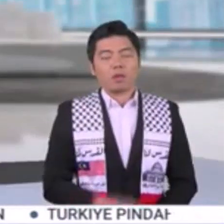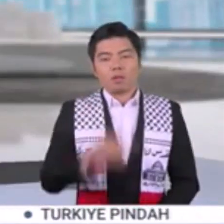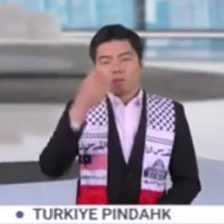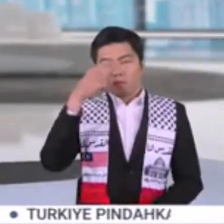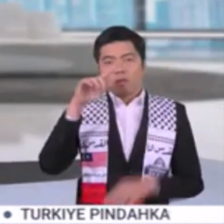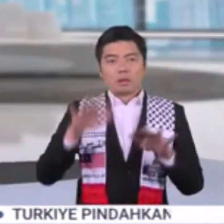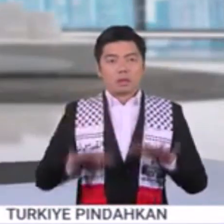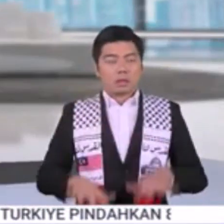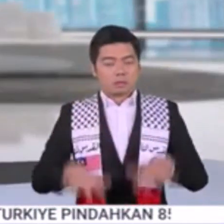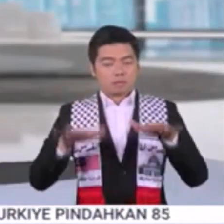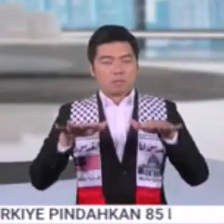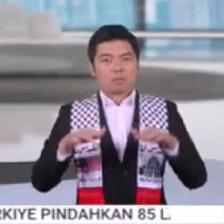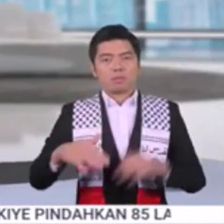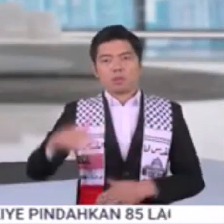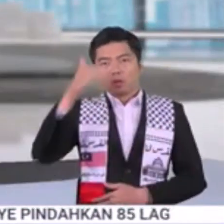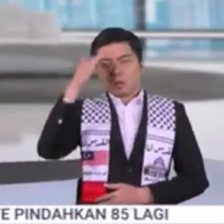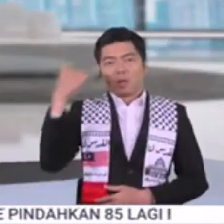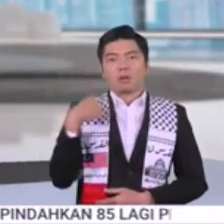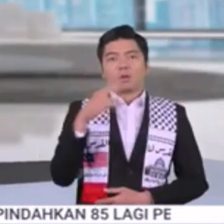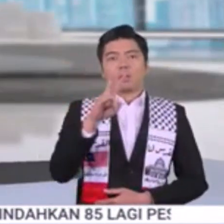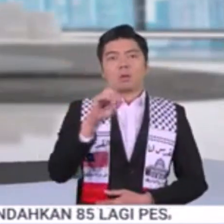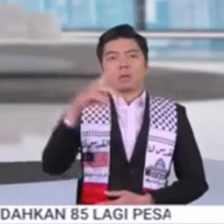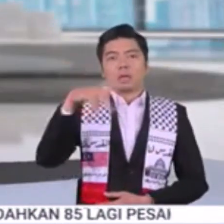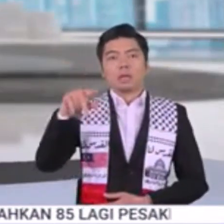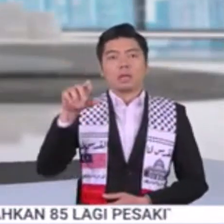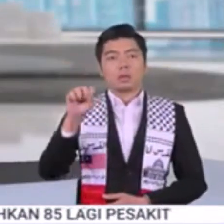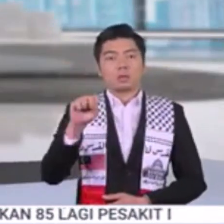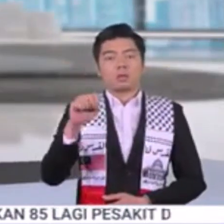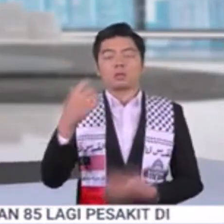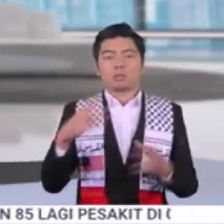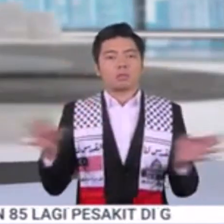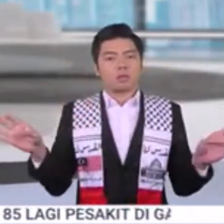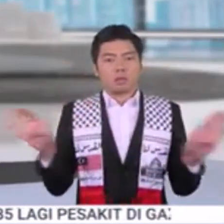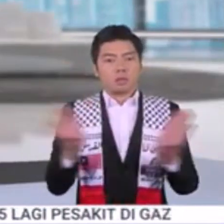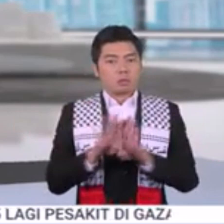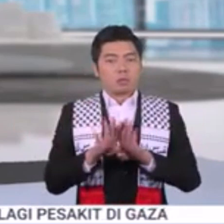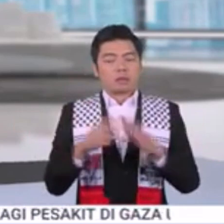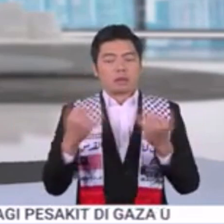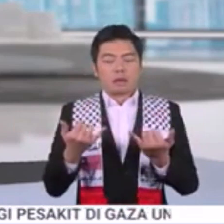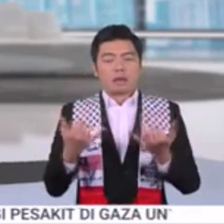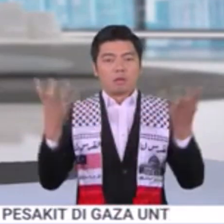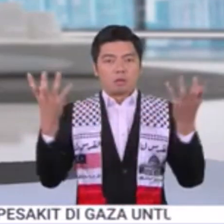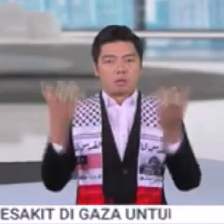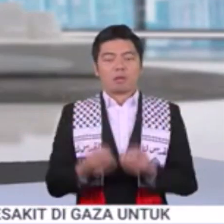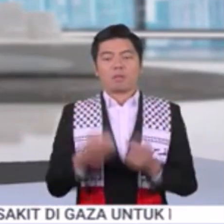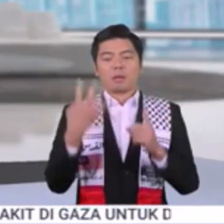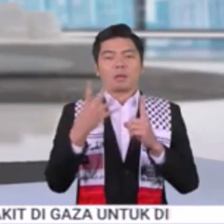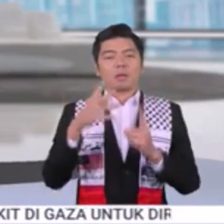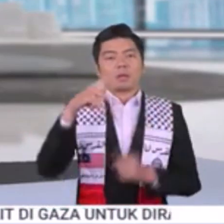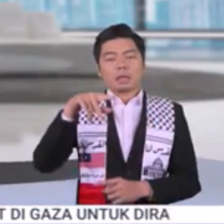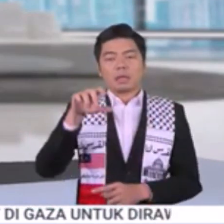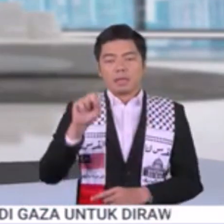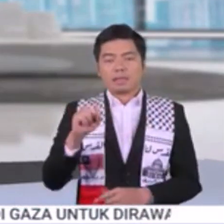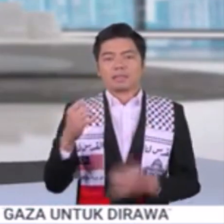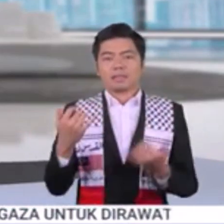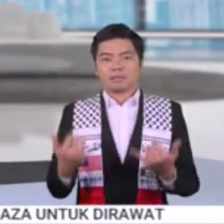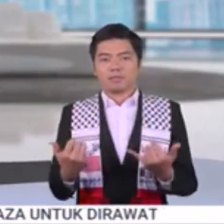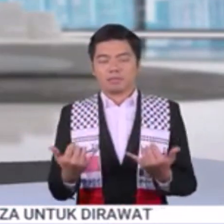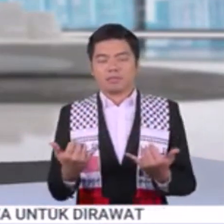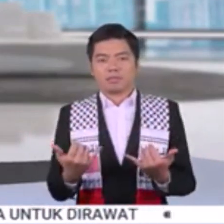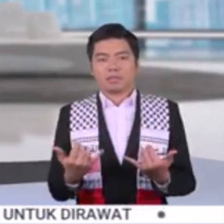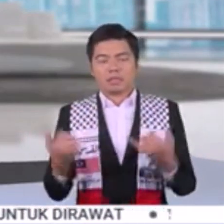perkembangan banjir di Johor 20 lagi pusat peminan sementara PPS ditutup petang ini menjadikan hanya 14 PPS masih